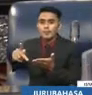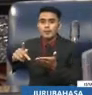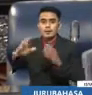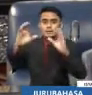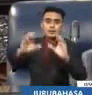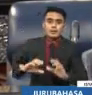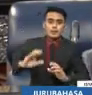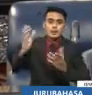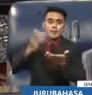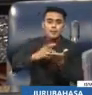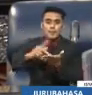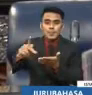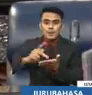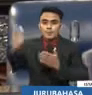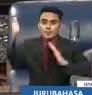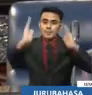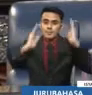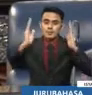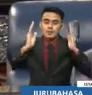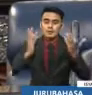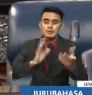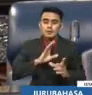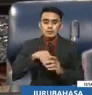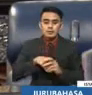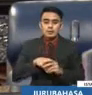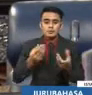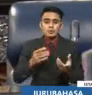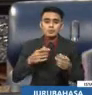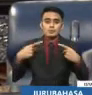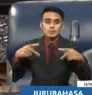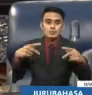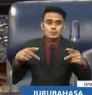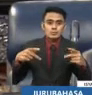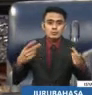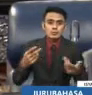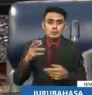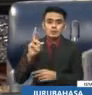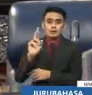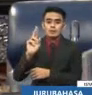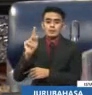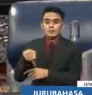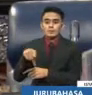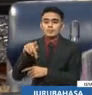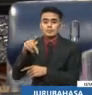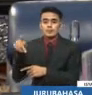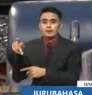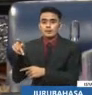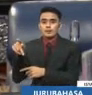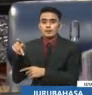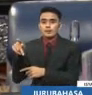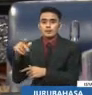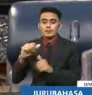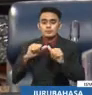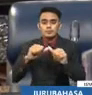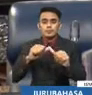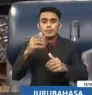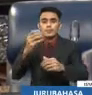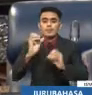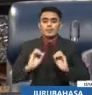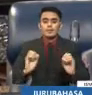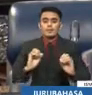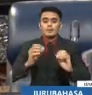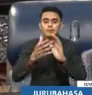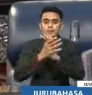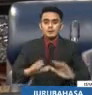termasuk Tabs on pembayarannya kunci masanya The Ultimate Ultimate form APV terus beroperasi